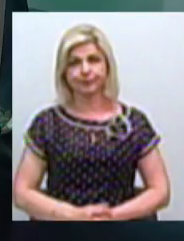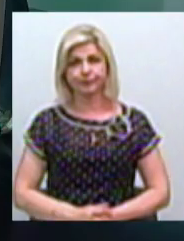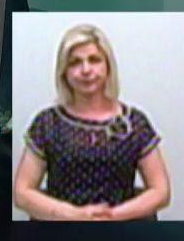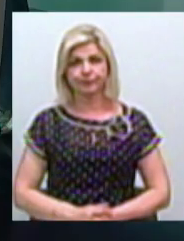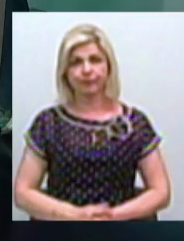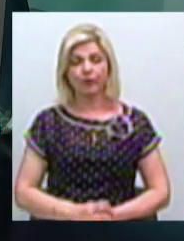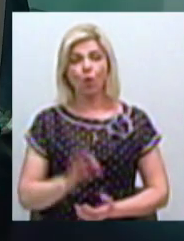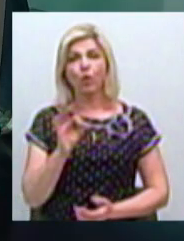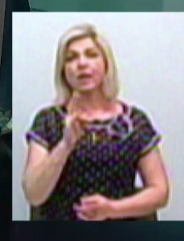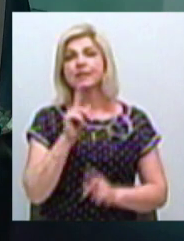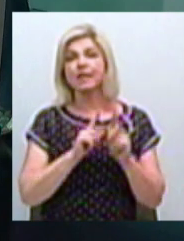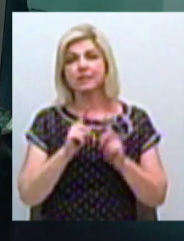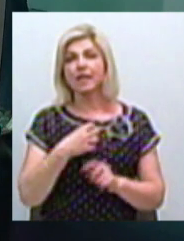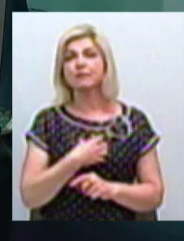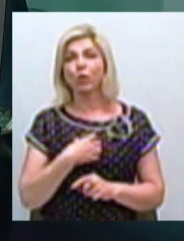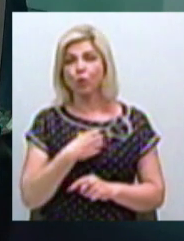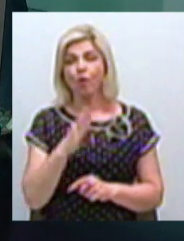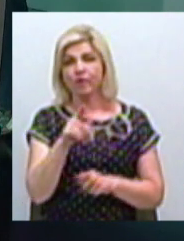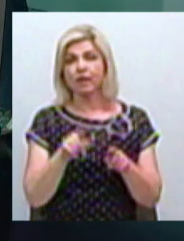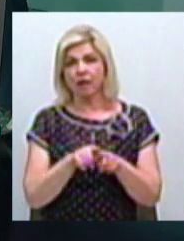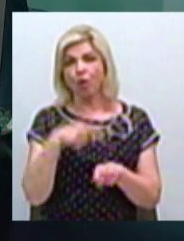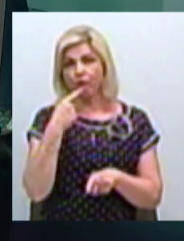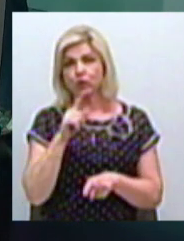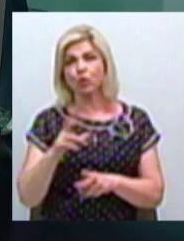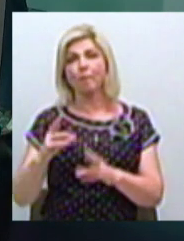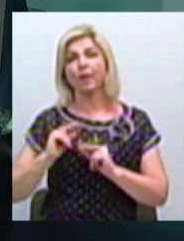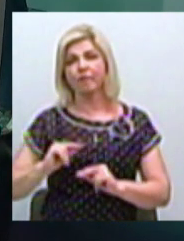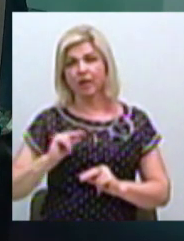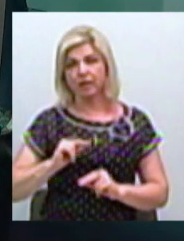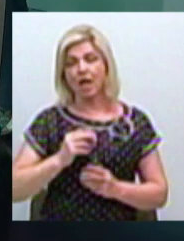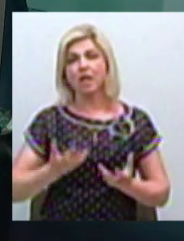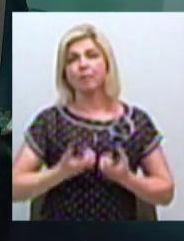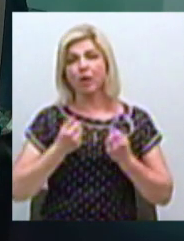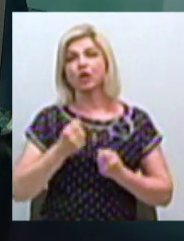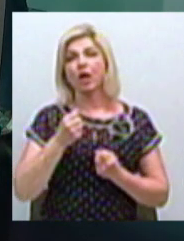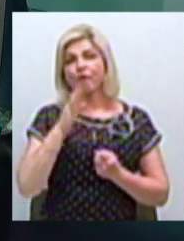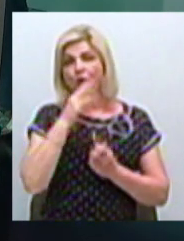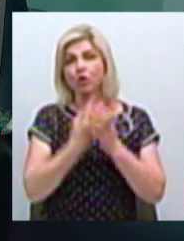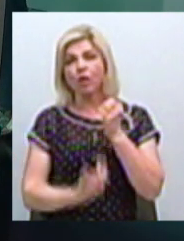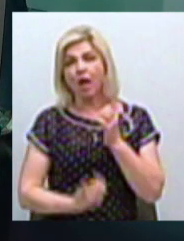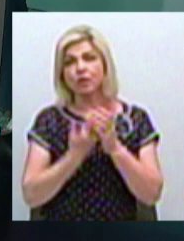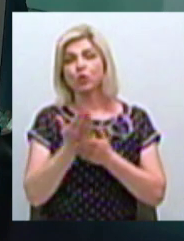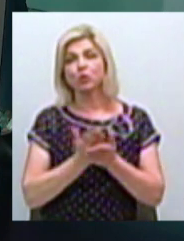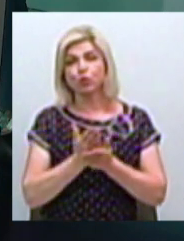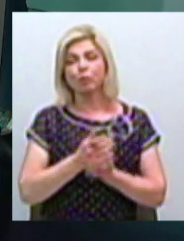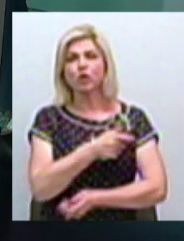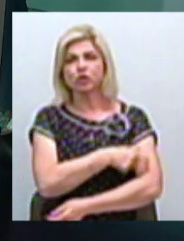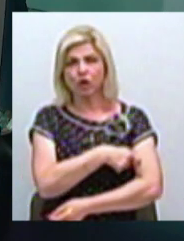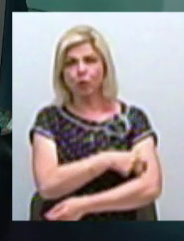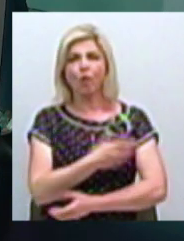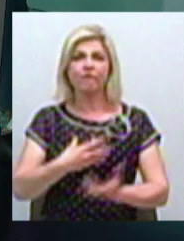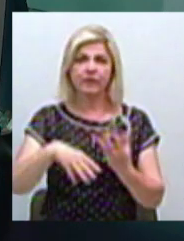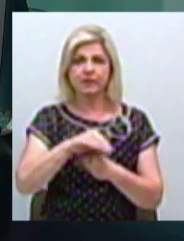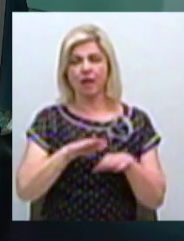Олександре, на засіданні міськвиконкому ви також говорили, що співробітники рятувально-водолазної служби чергуватимуть у всіх